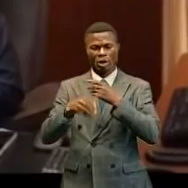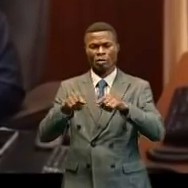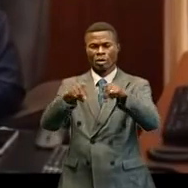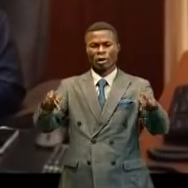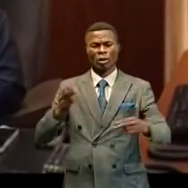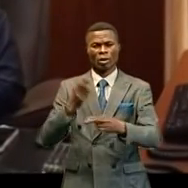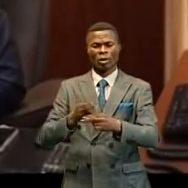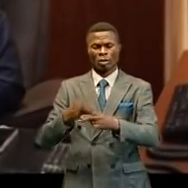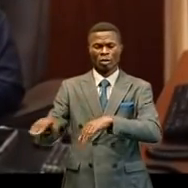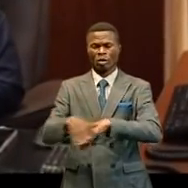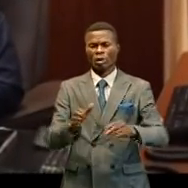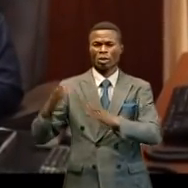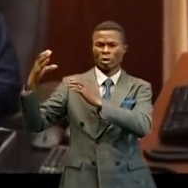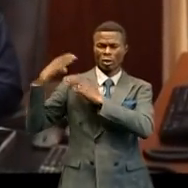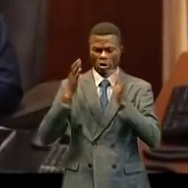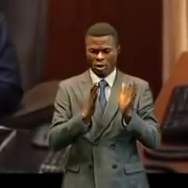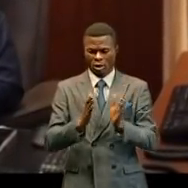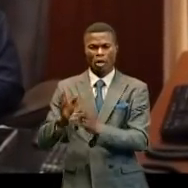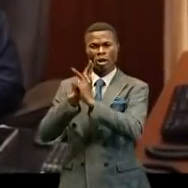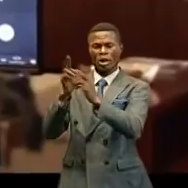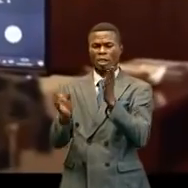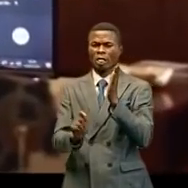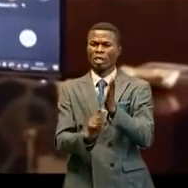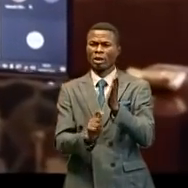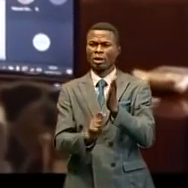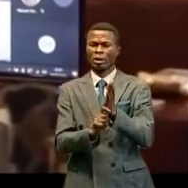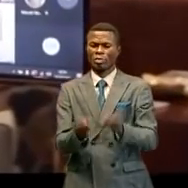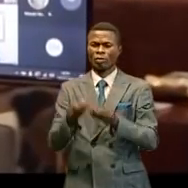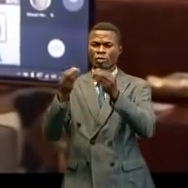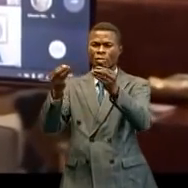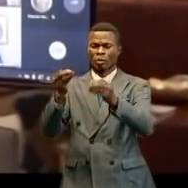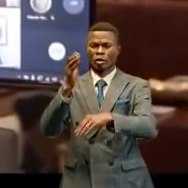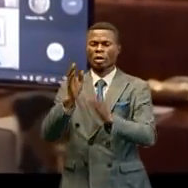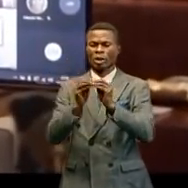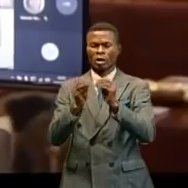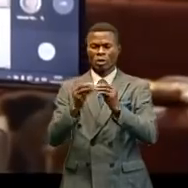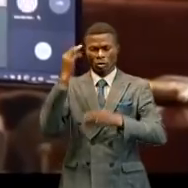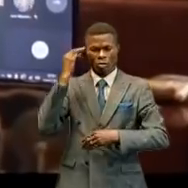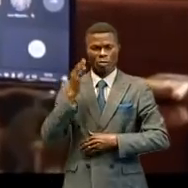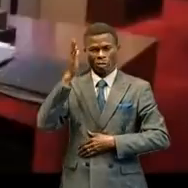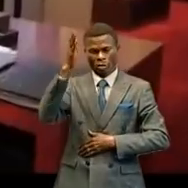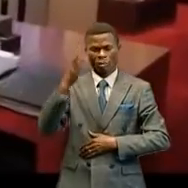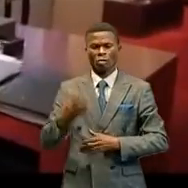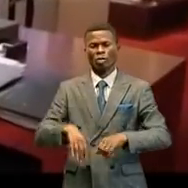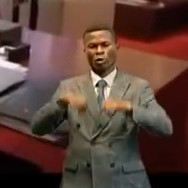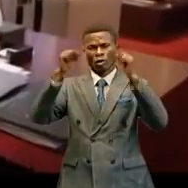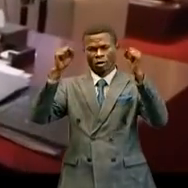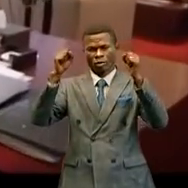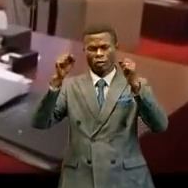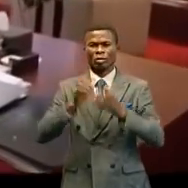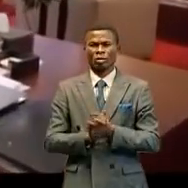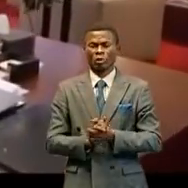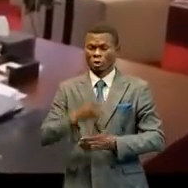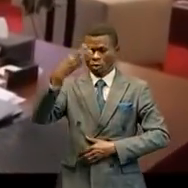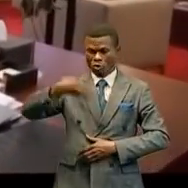foncières, ont été chargés de préparer le rapport technique à soumettre au Conseil de ministres pour adoption.